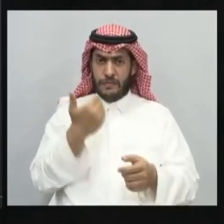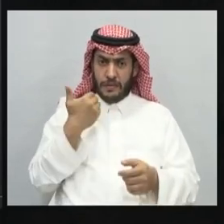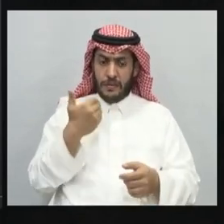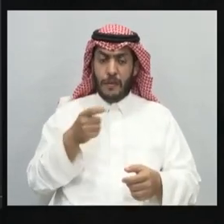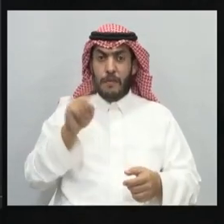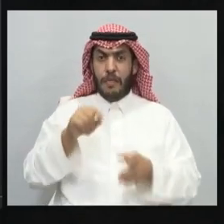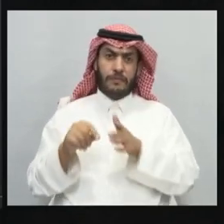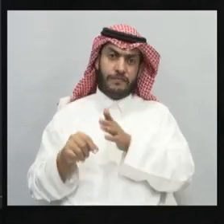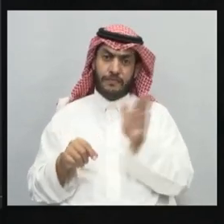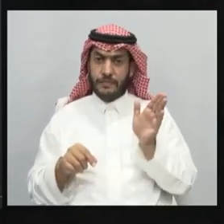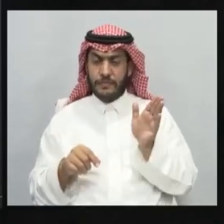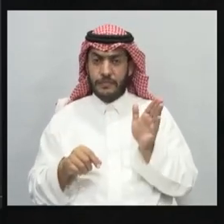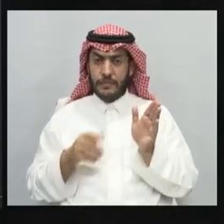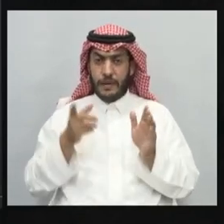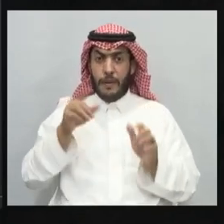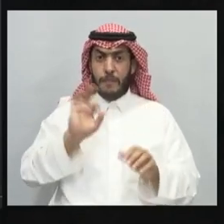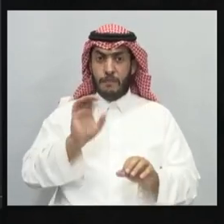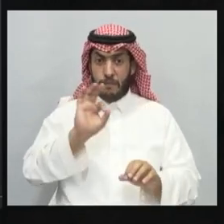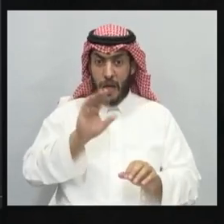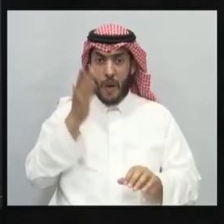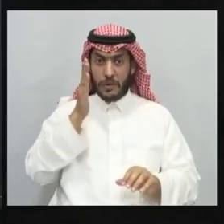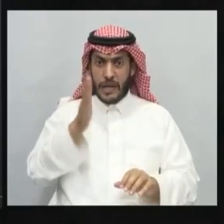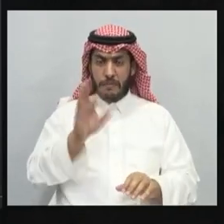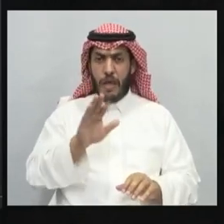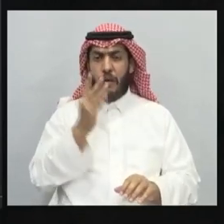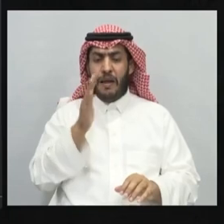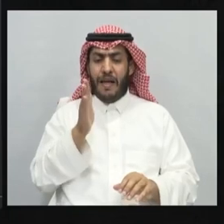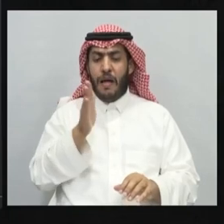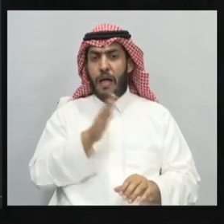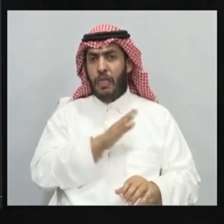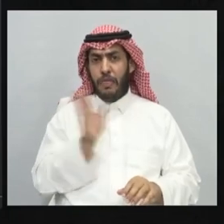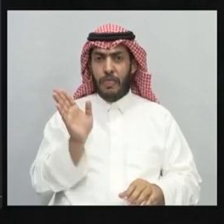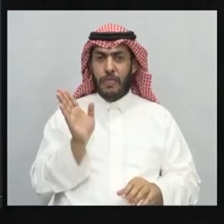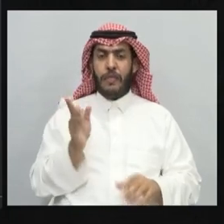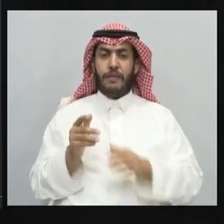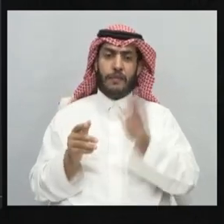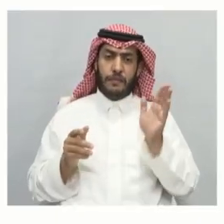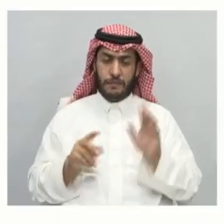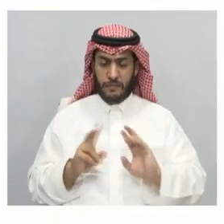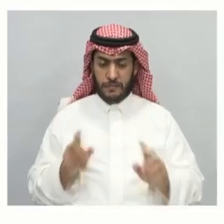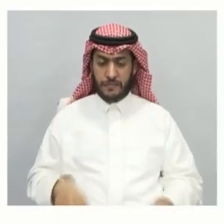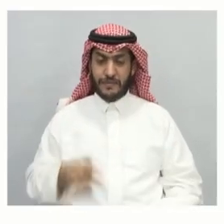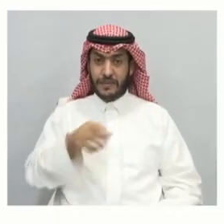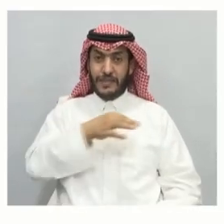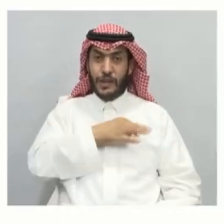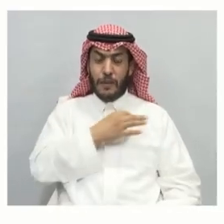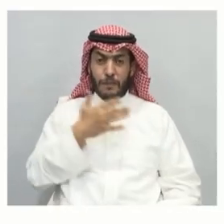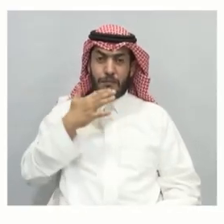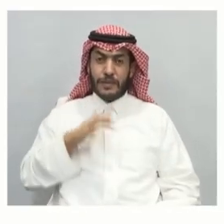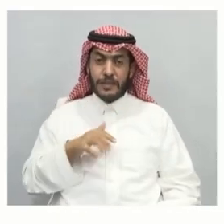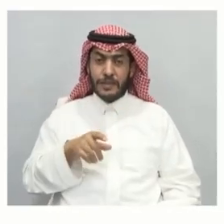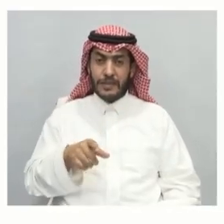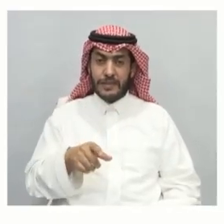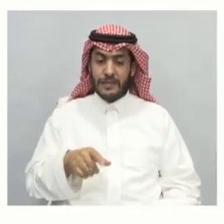منه انحرف والبعض منهم نفذ بشكل كامل بدون اي انحراف او ارتداد من خلال هذه التجربه البسيطه